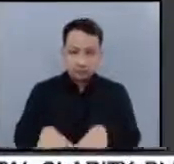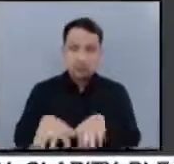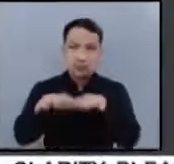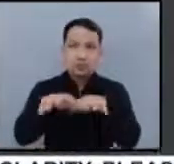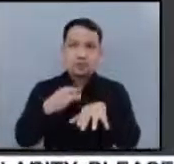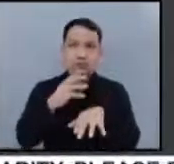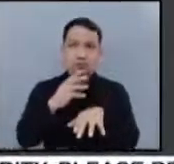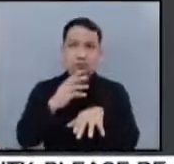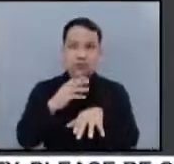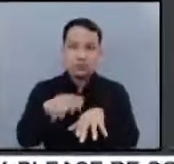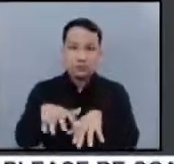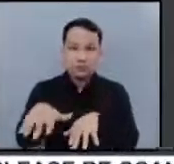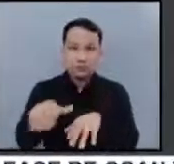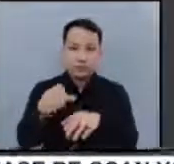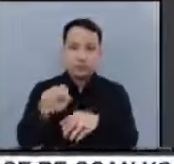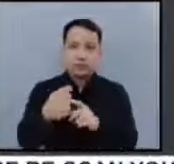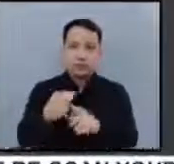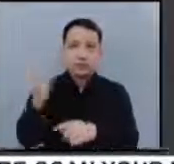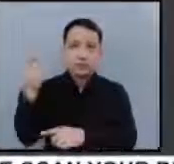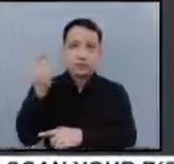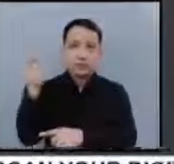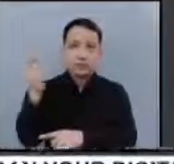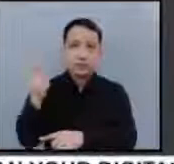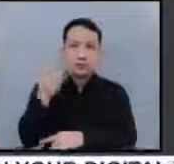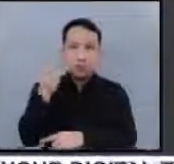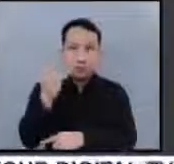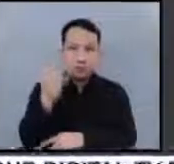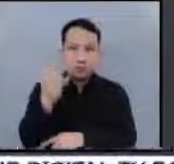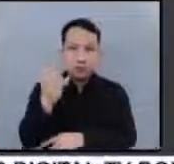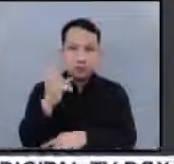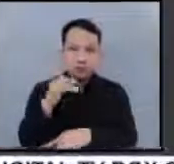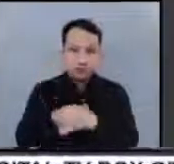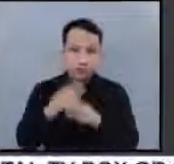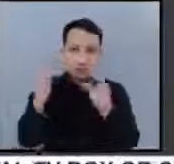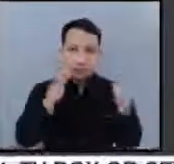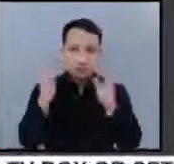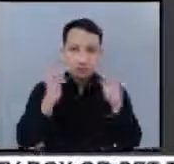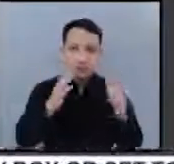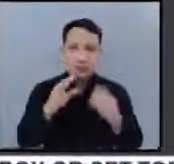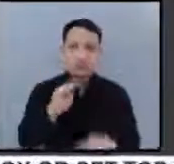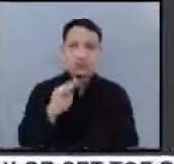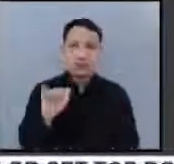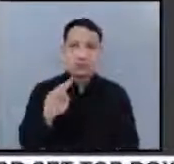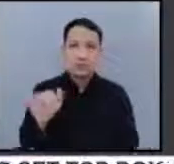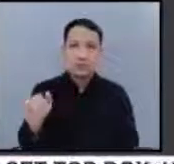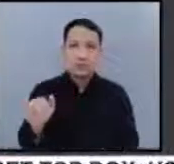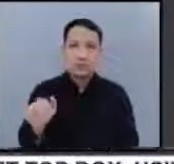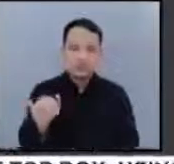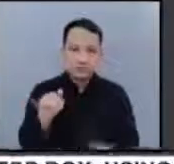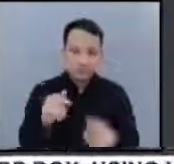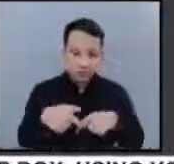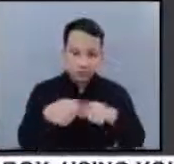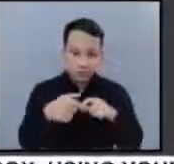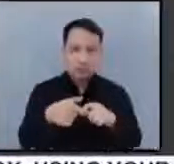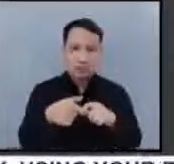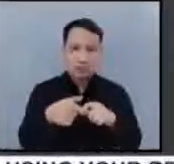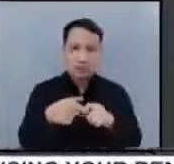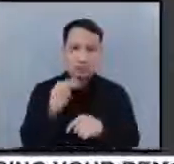subdivision sa Tuguegarao City, bunsod ng Bagyong Maymay. Sinuspindi